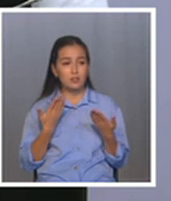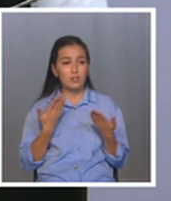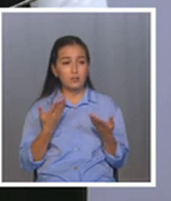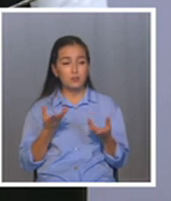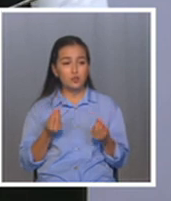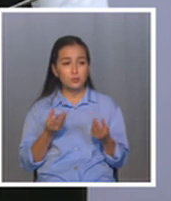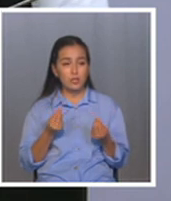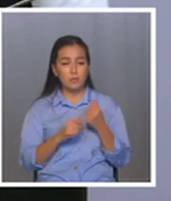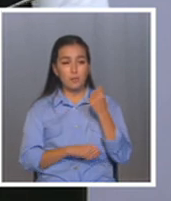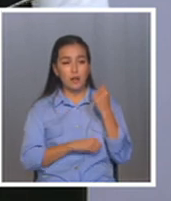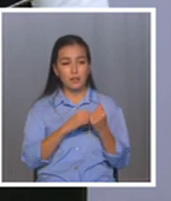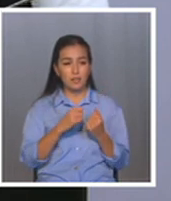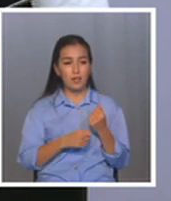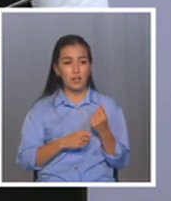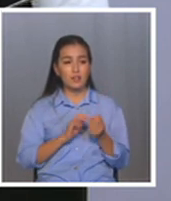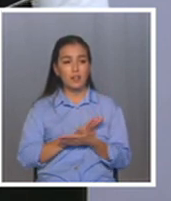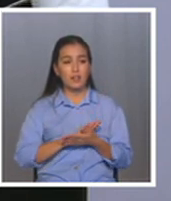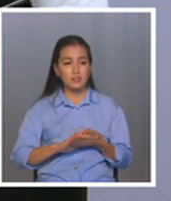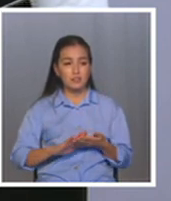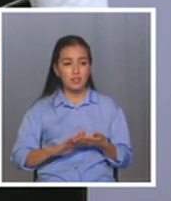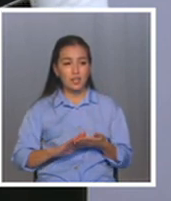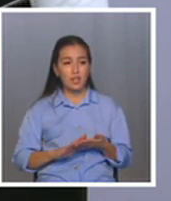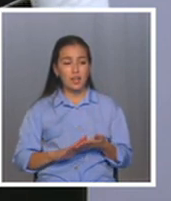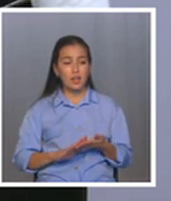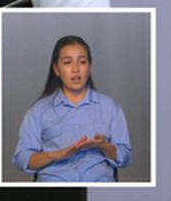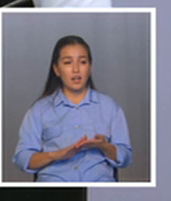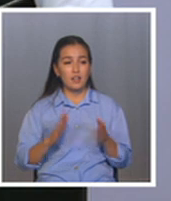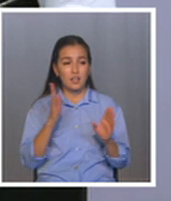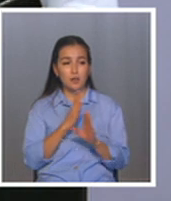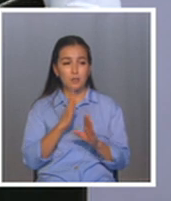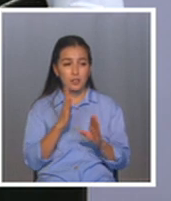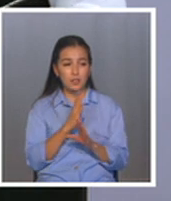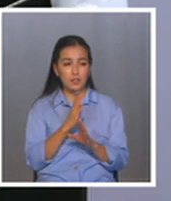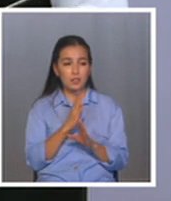мата. Таза, табиғи